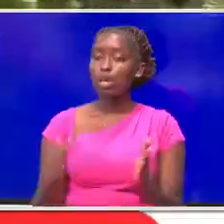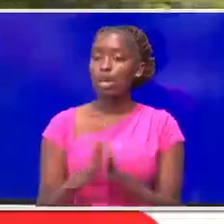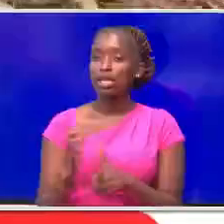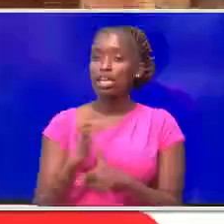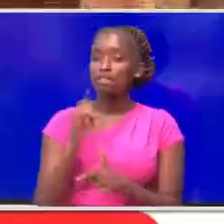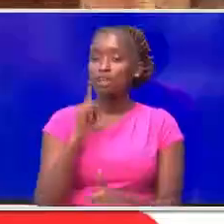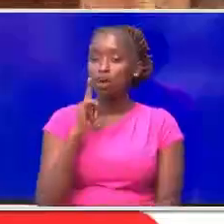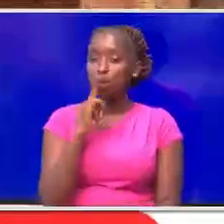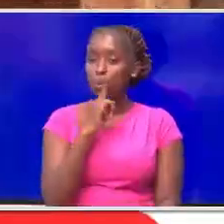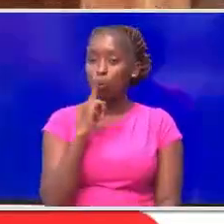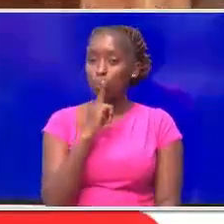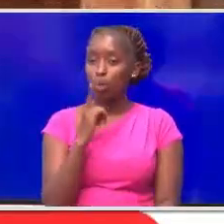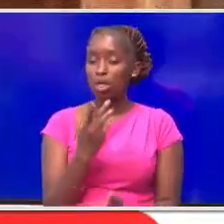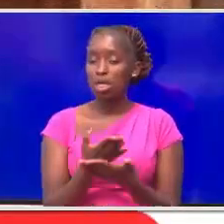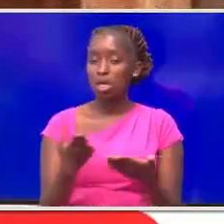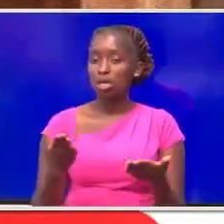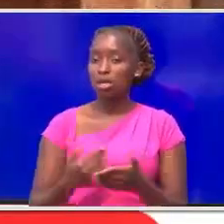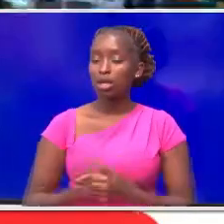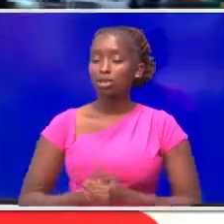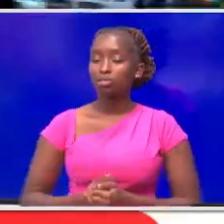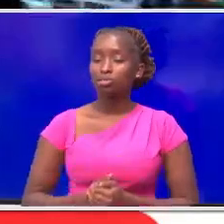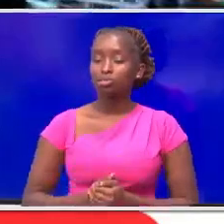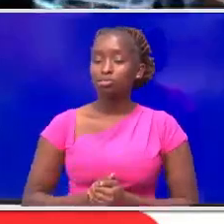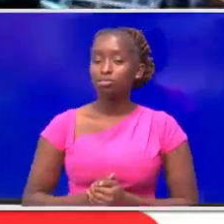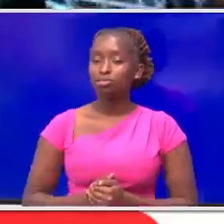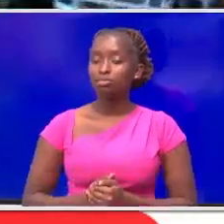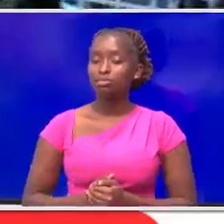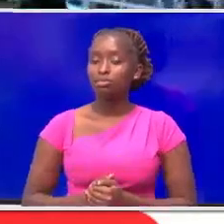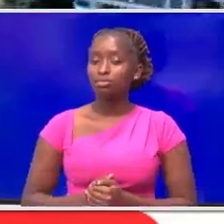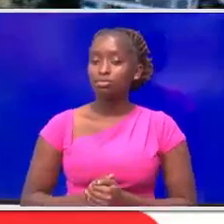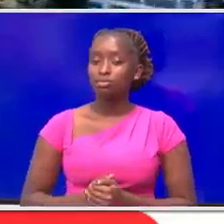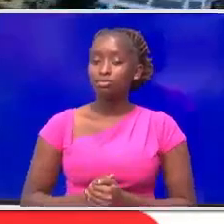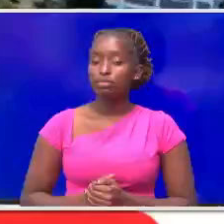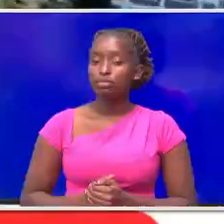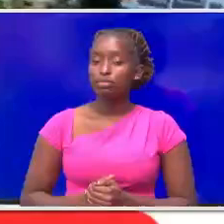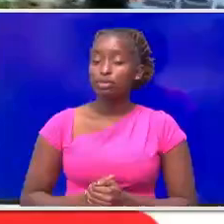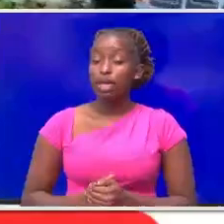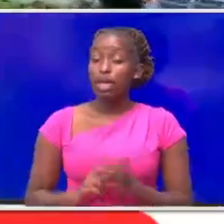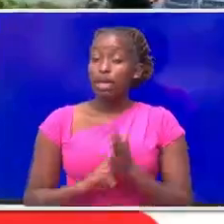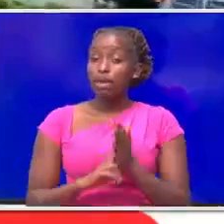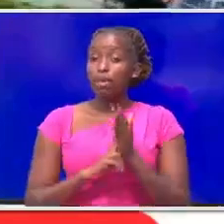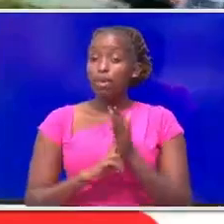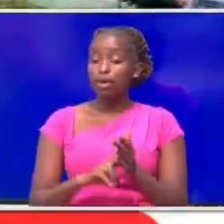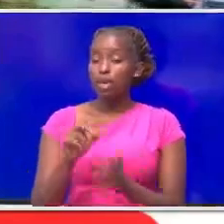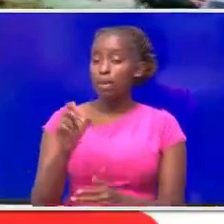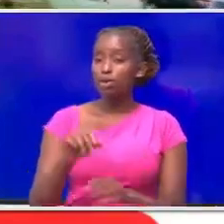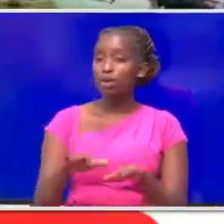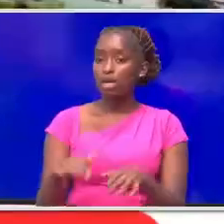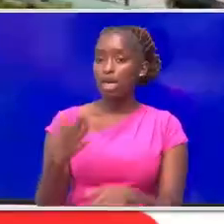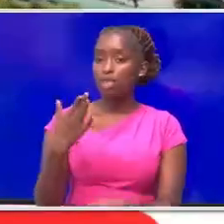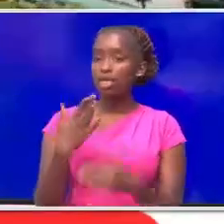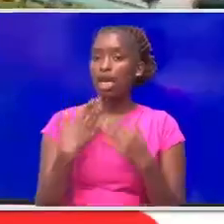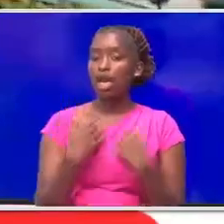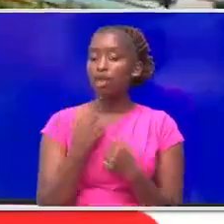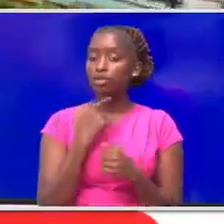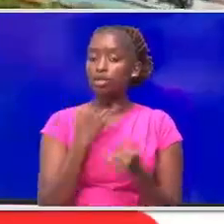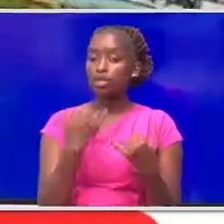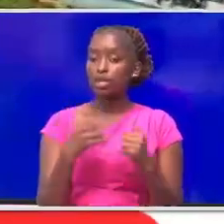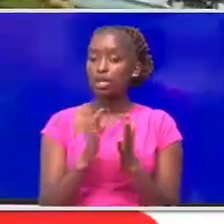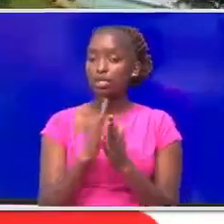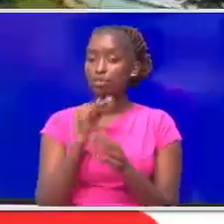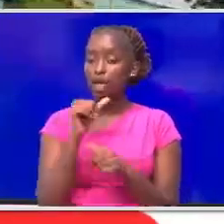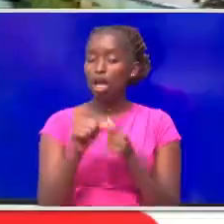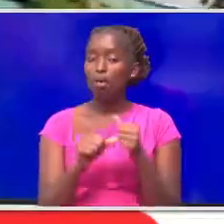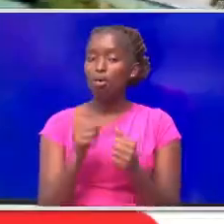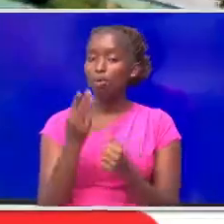tishio lolote. Ni mabaya. Steve Arika ambaye ni mwakilishi wadu wa eneo la Ibeno amejitolea kuzungumza dhidi ya dhuluma kwa wazee